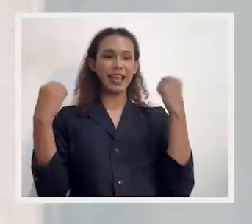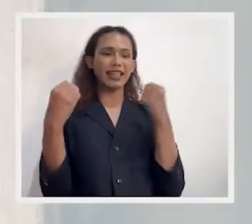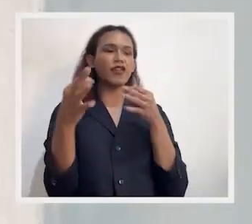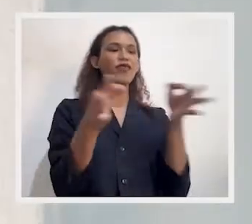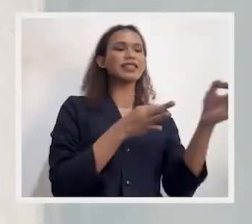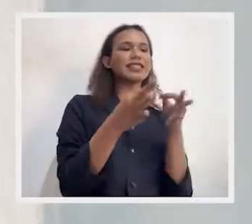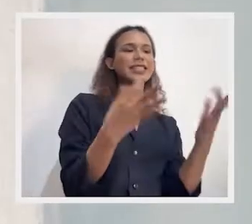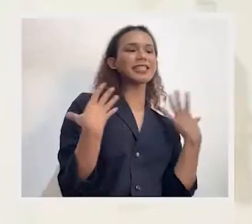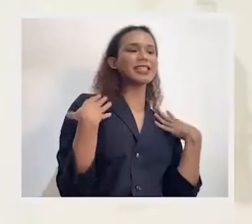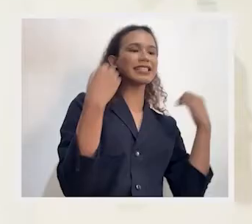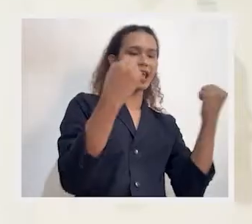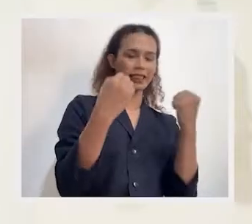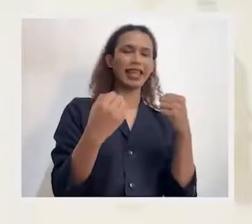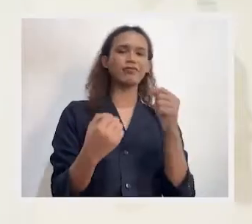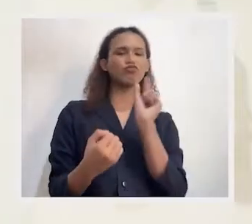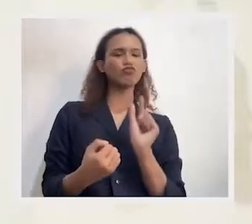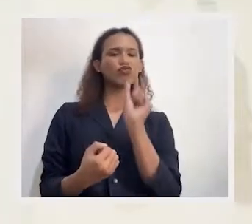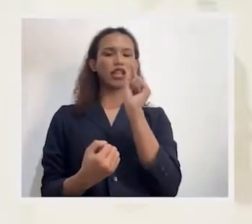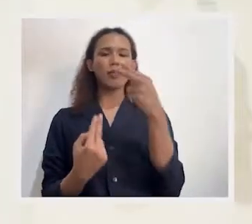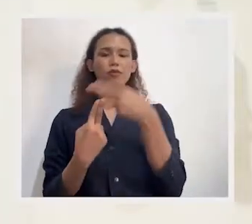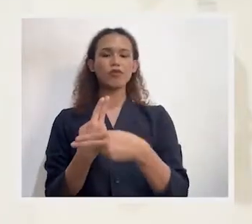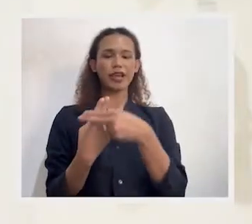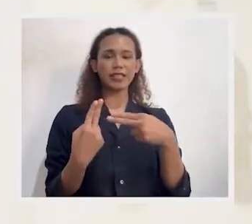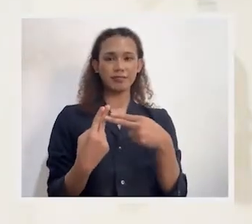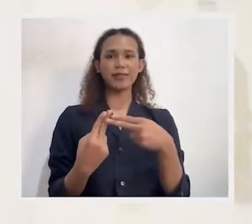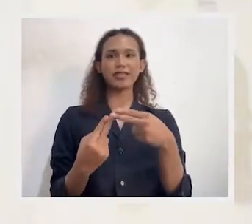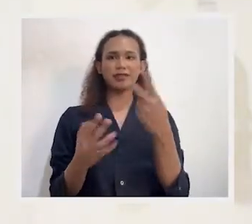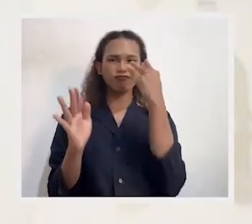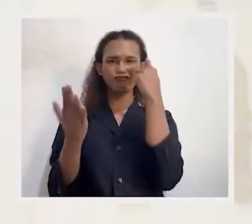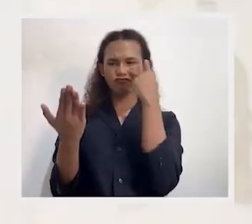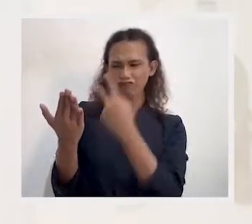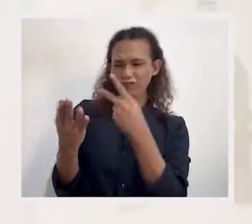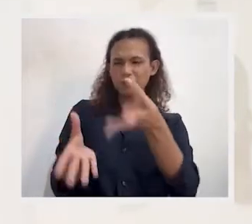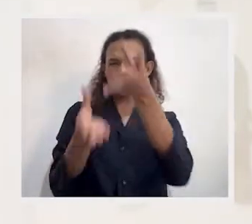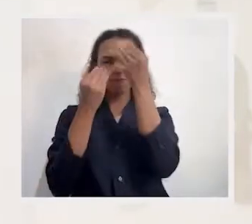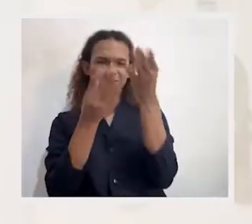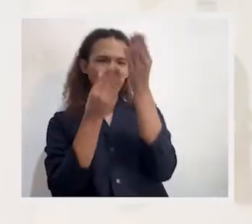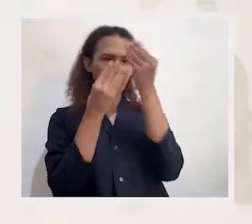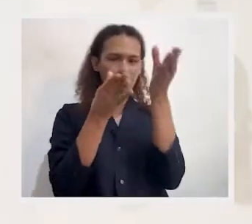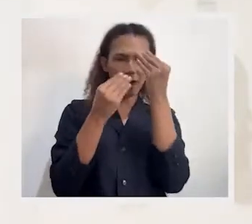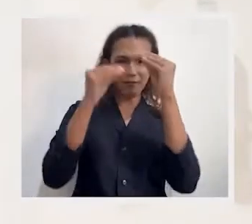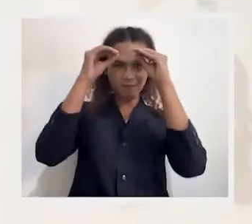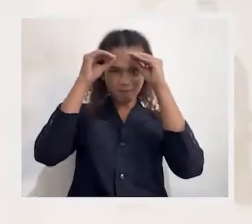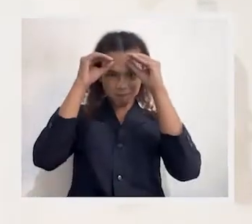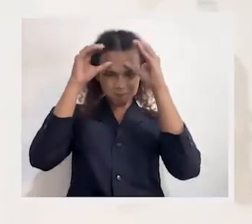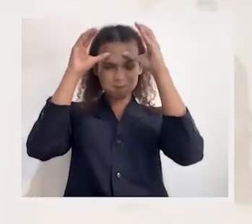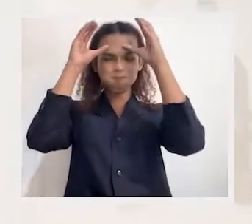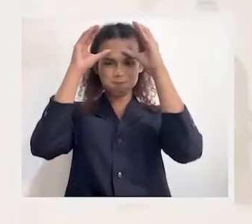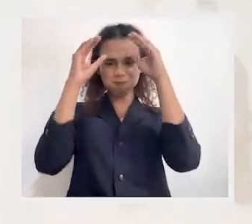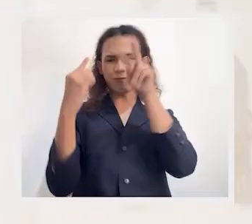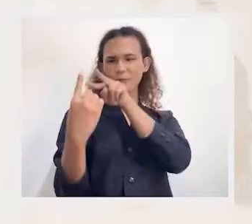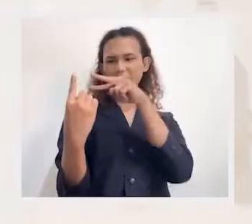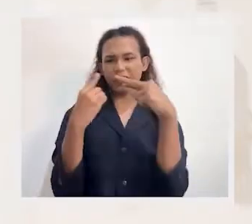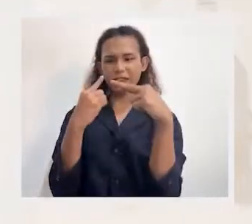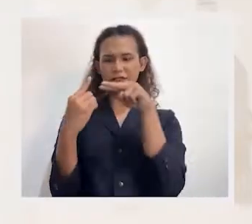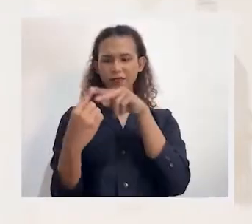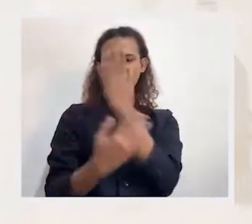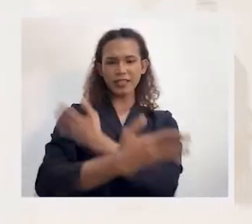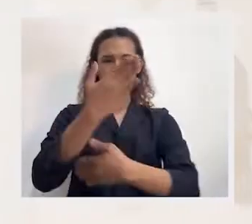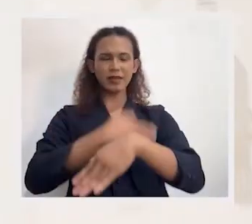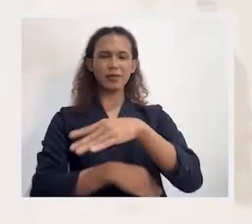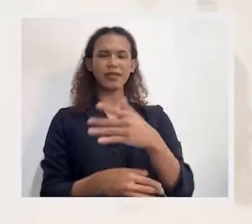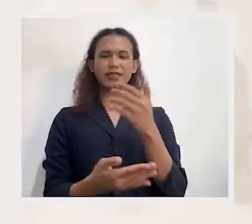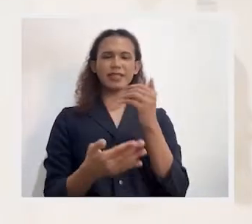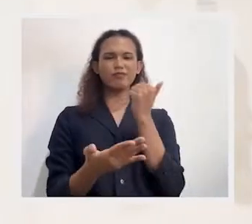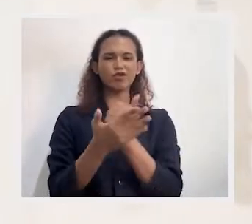kesehatan, terutama puskesmas, dapat mempelajari dan memiliki pemahaman serta perspektif disabilitas yang